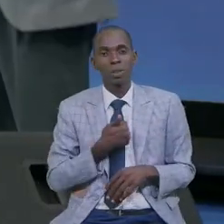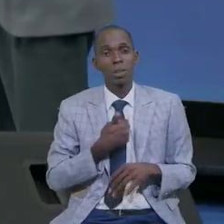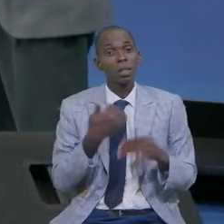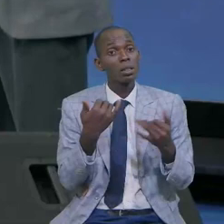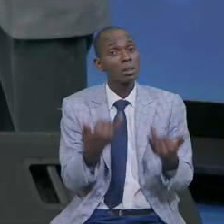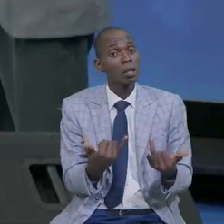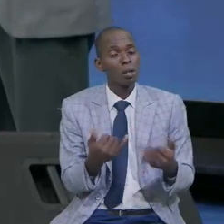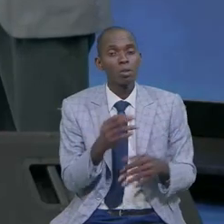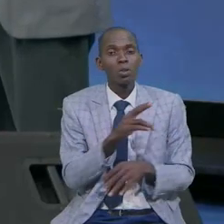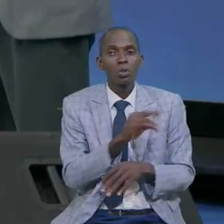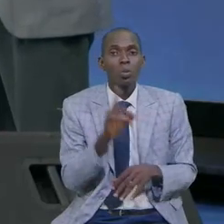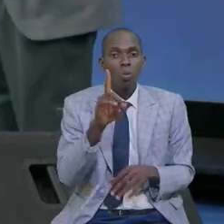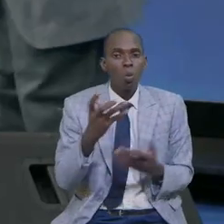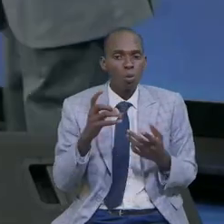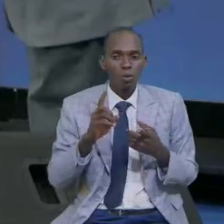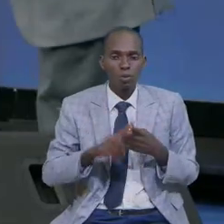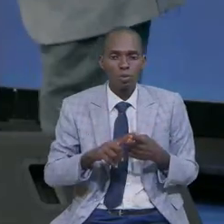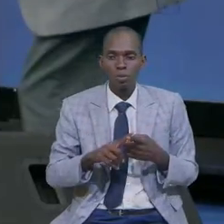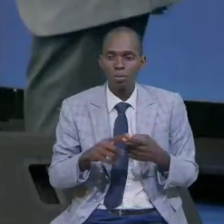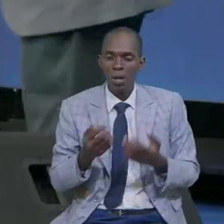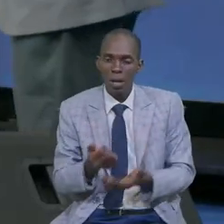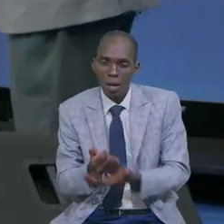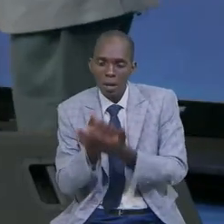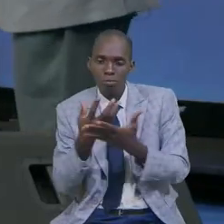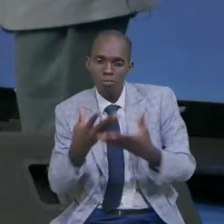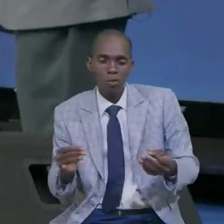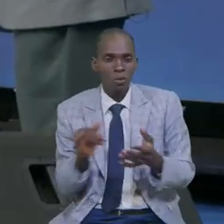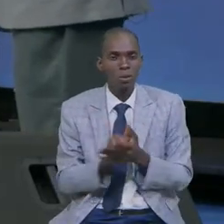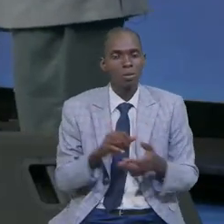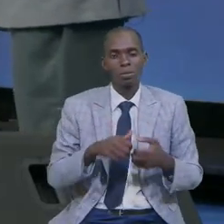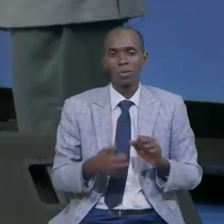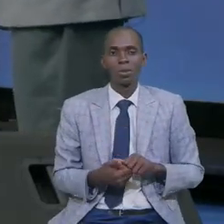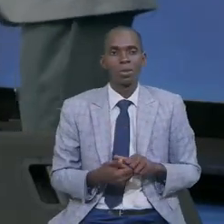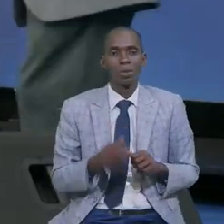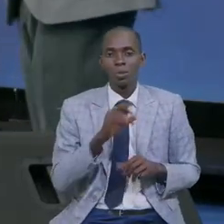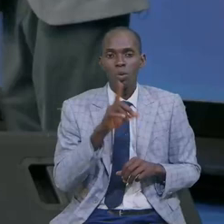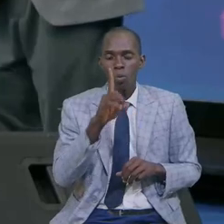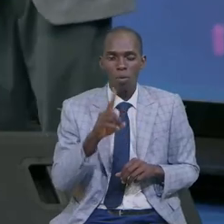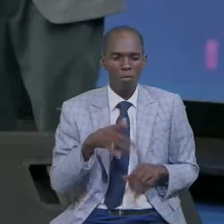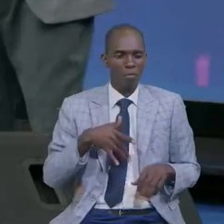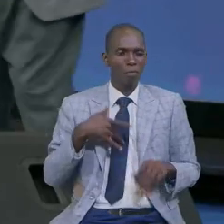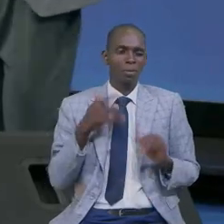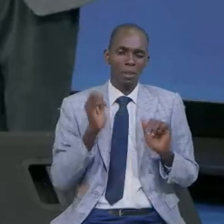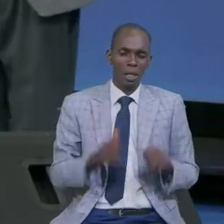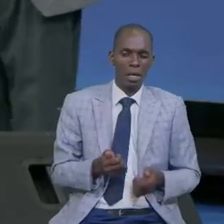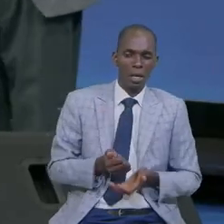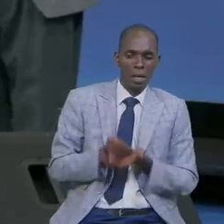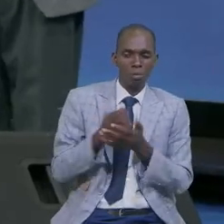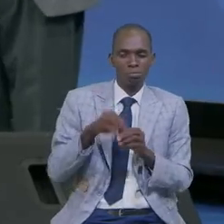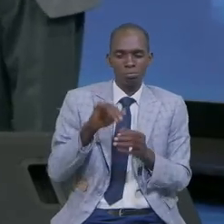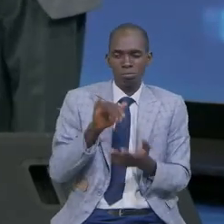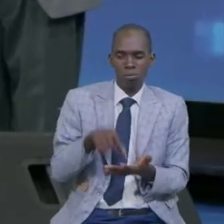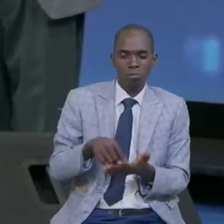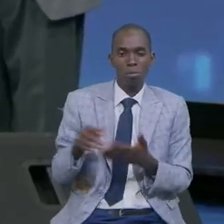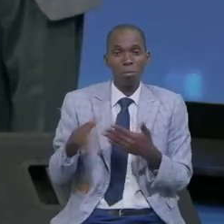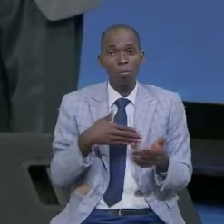Personne ne veut regarder cela. Personne ne se dit qu'il peut faire quelque chose.